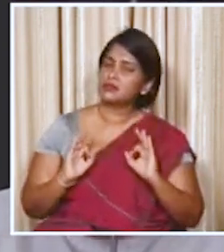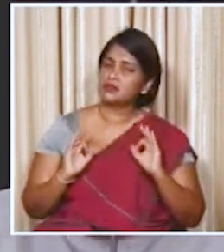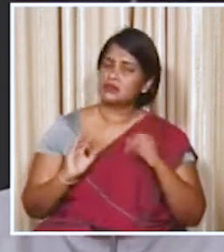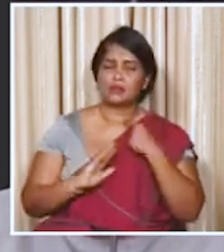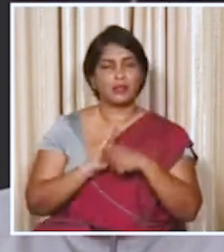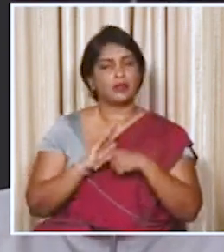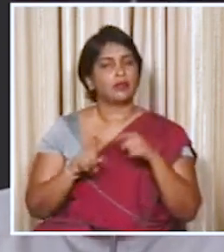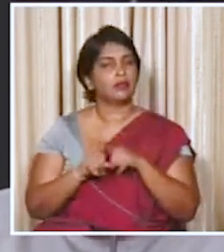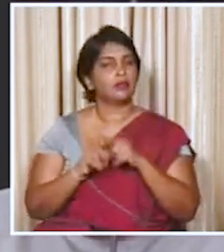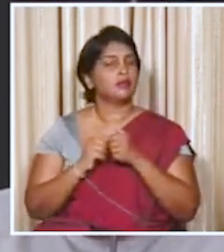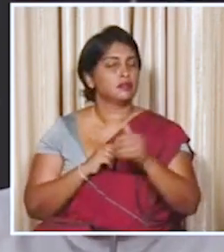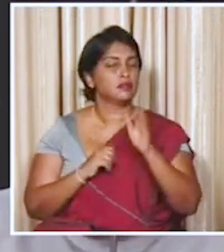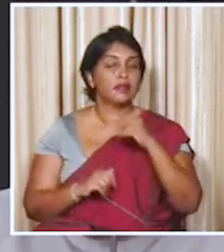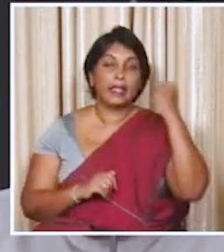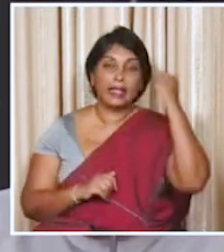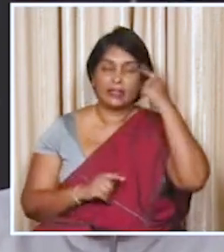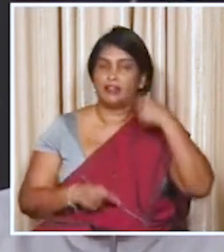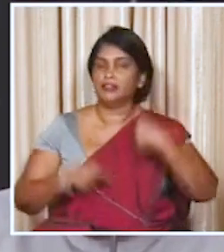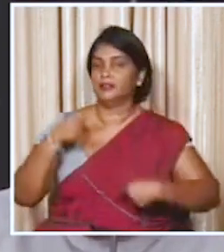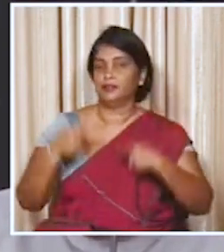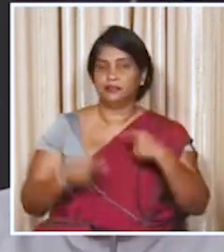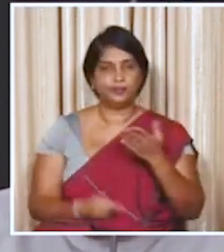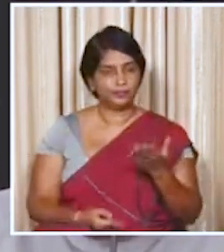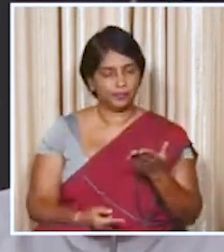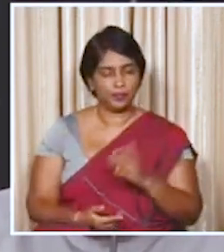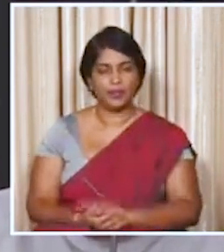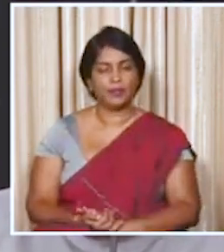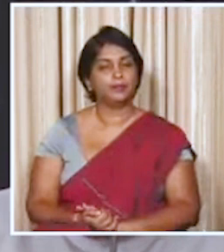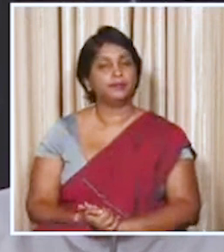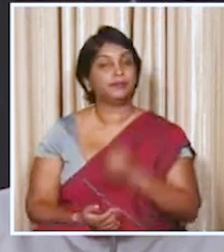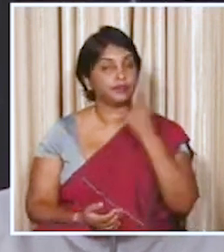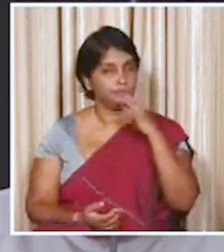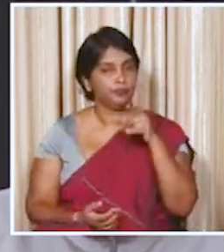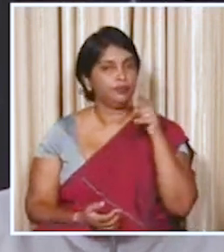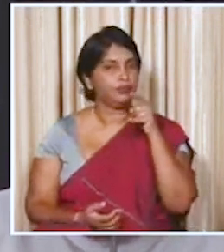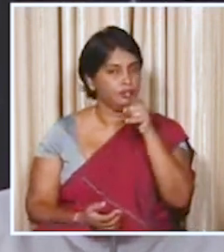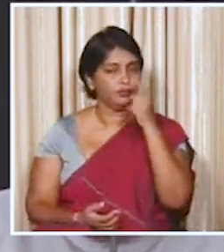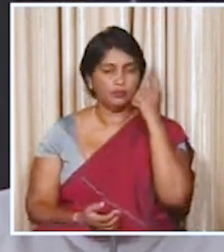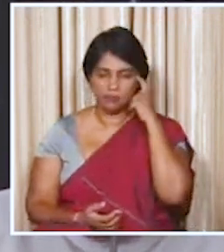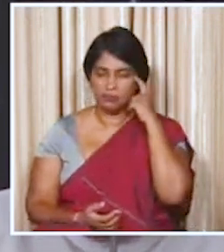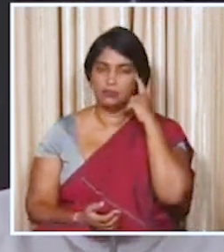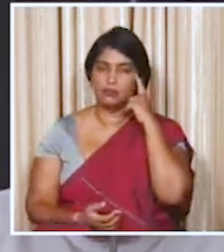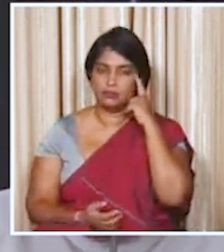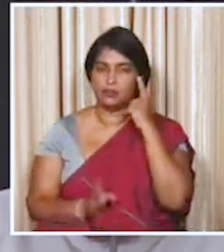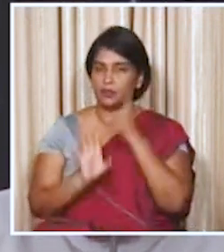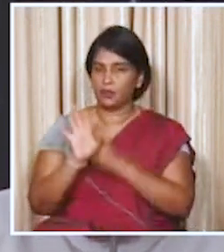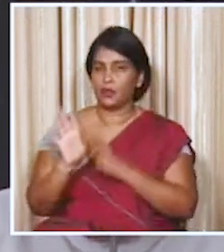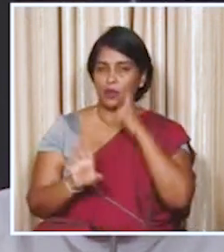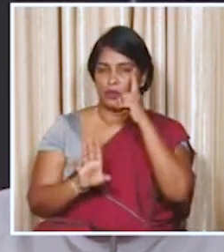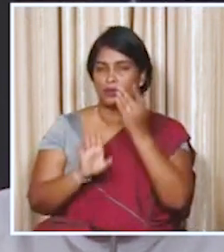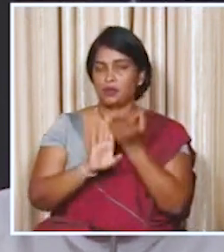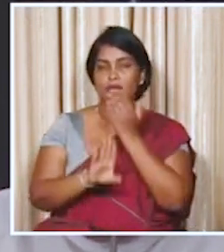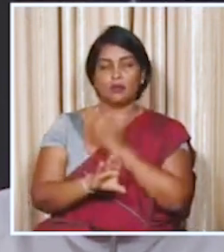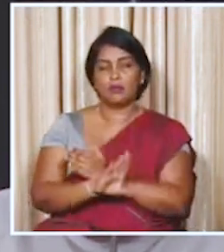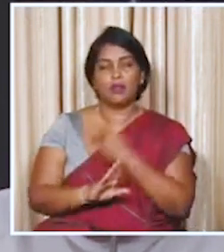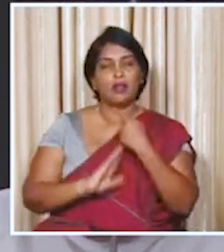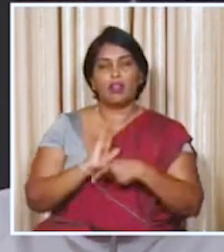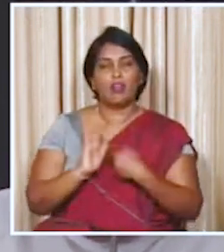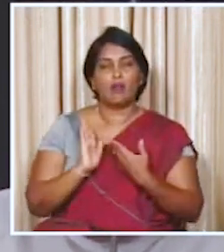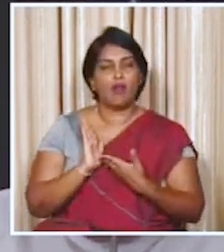ratak khati eta tipu kila jangan tamai mere bivade kir. Ini sa obat umala nama takati, mira urut dekat khali mira tak tipu kohi